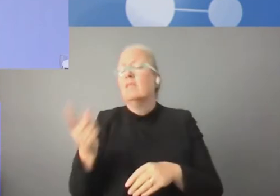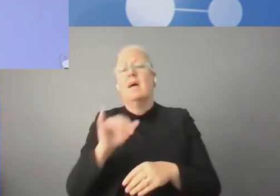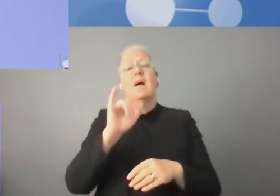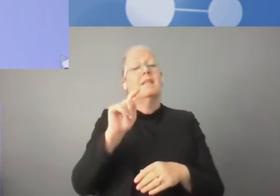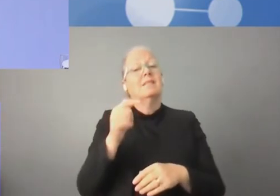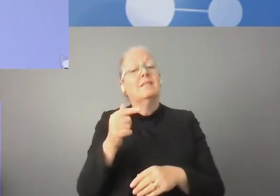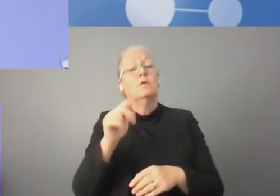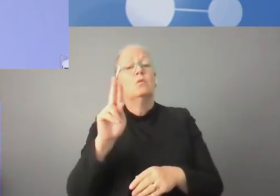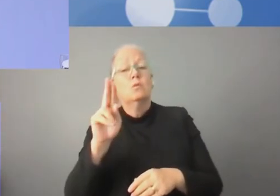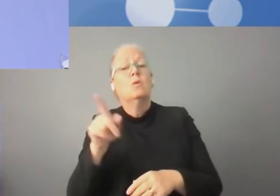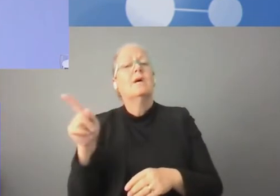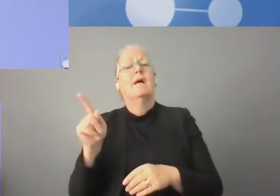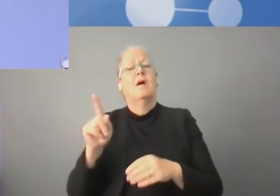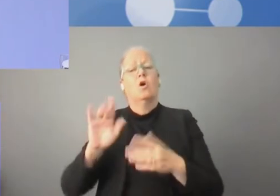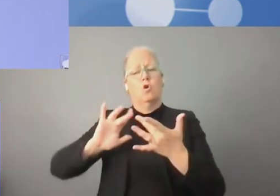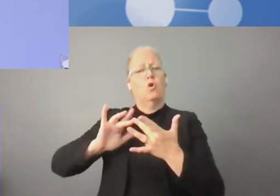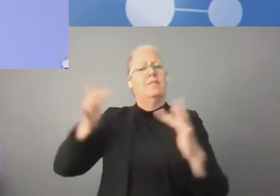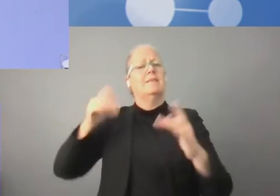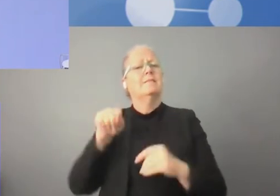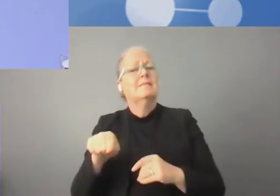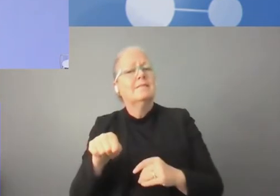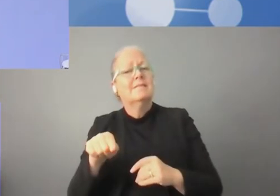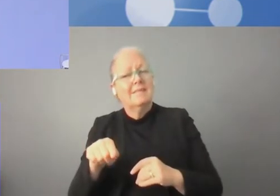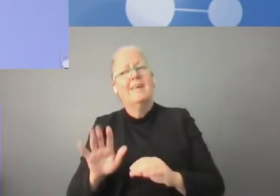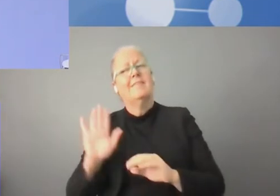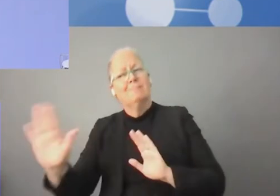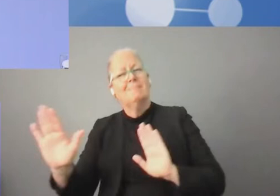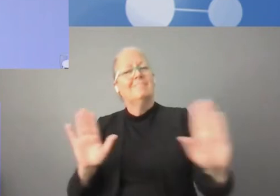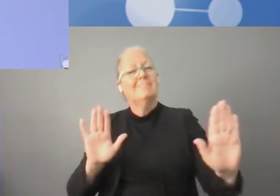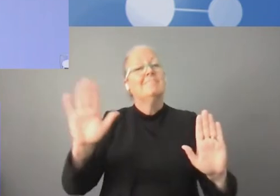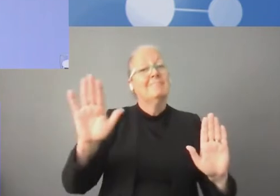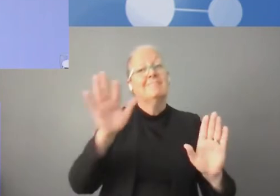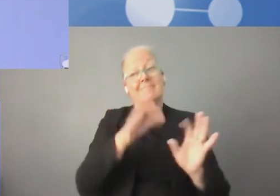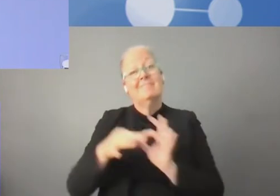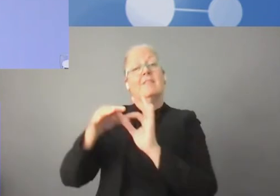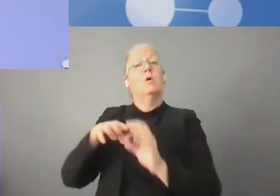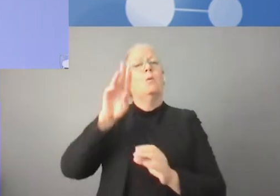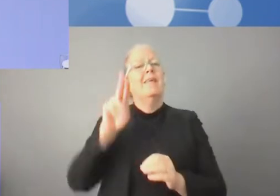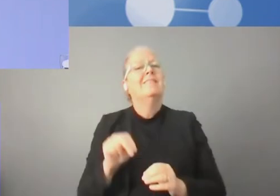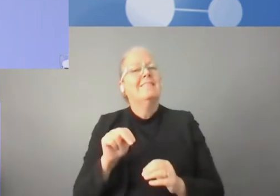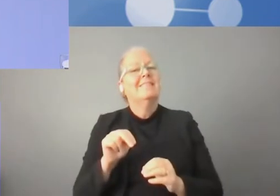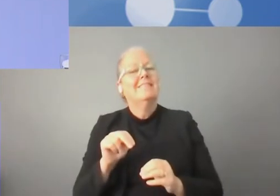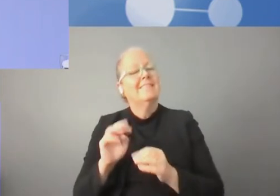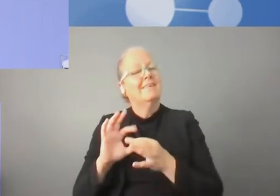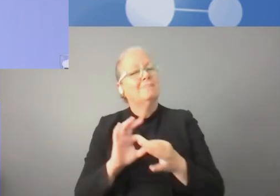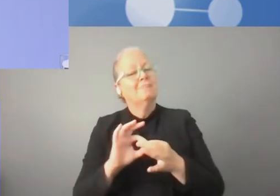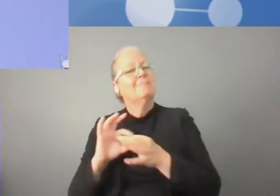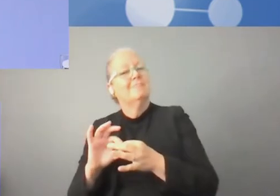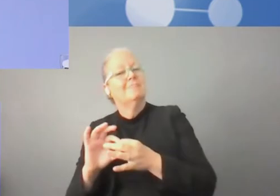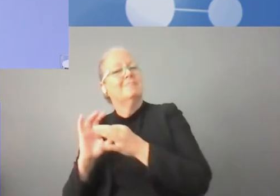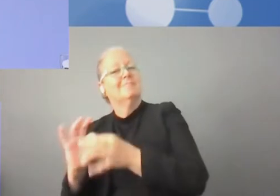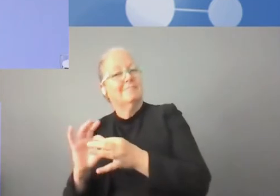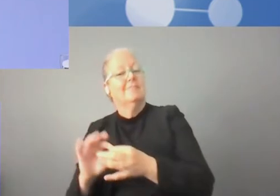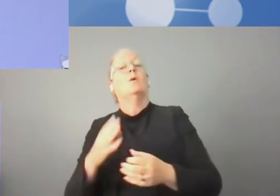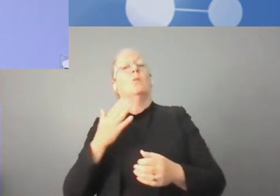极制定各种各样的法律法规，牵涉到人工智能，还有